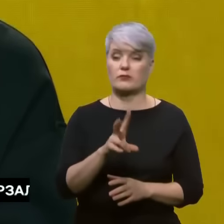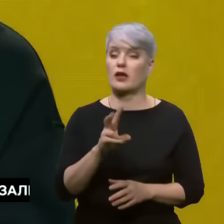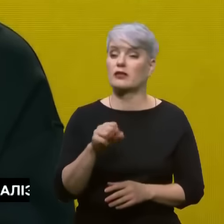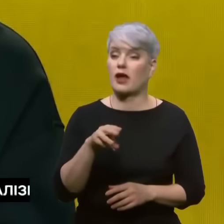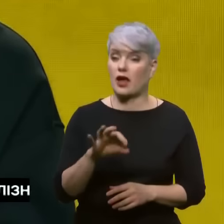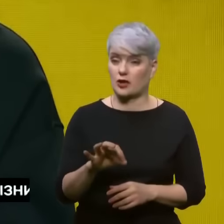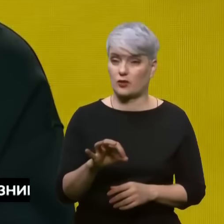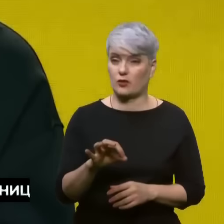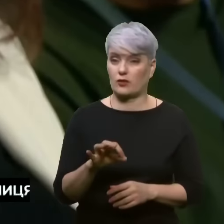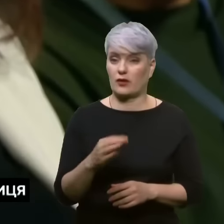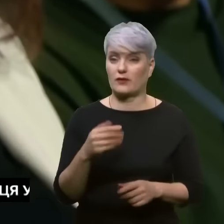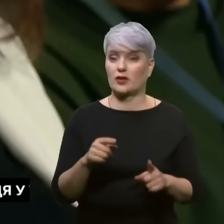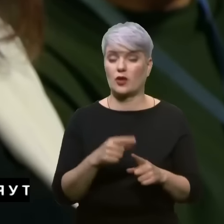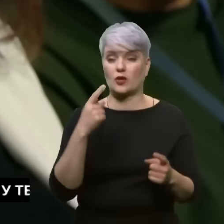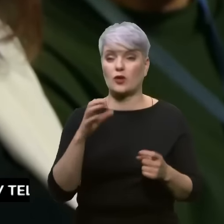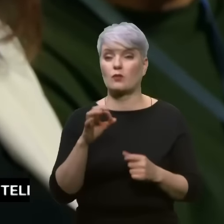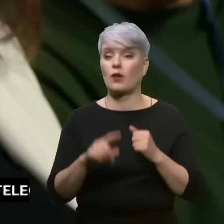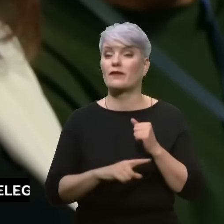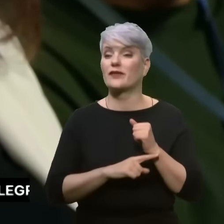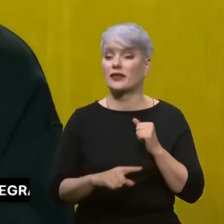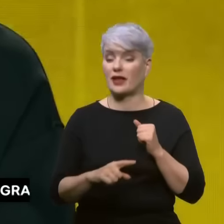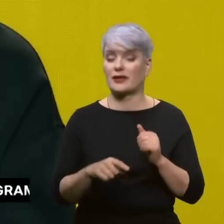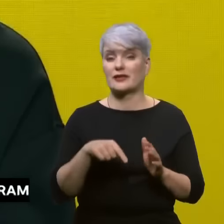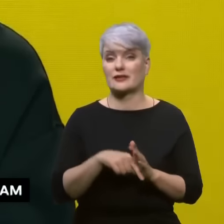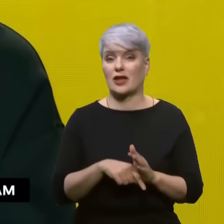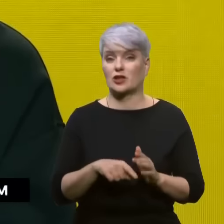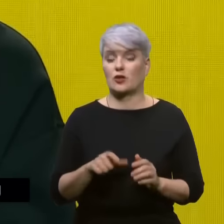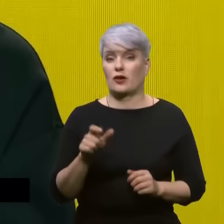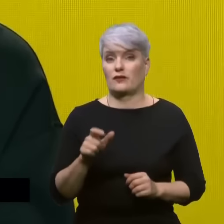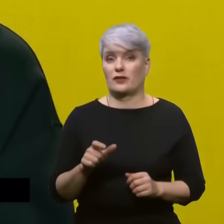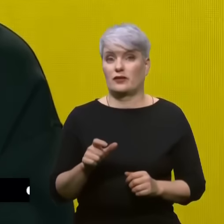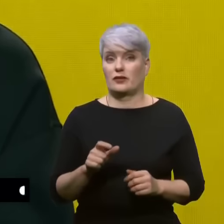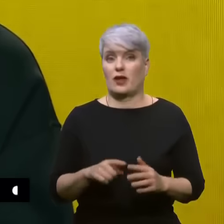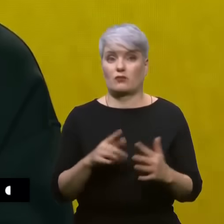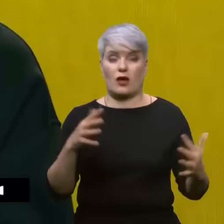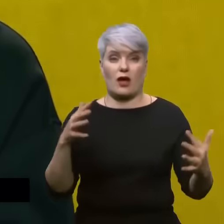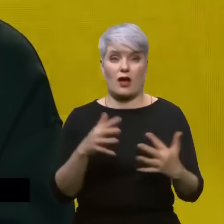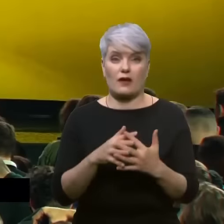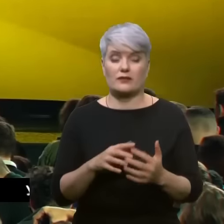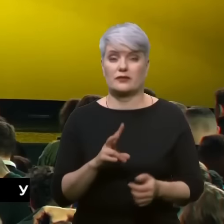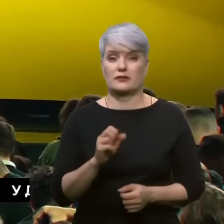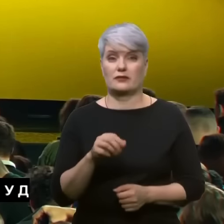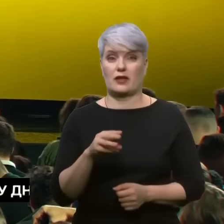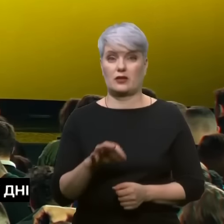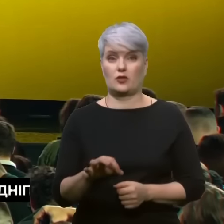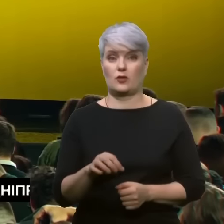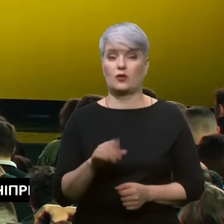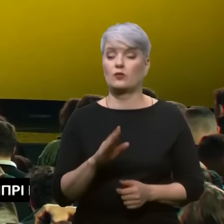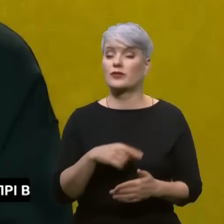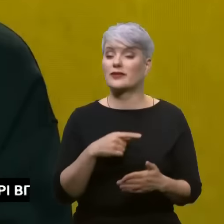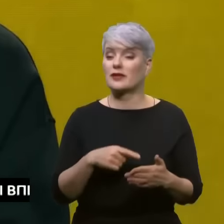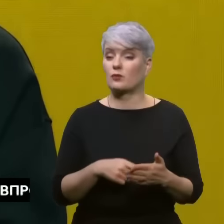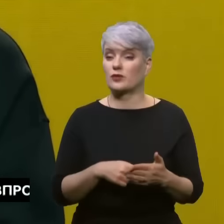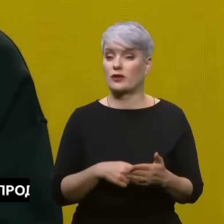то ви ж сигнали також чули про Фінляндію. Ну, це значить, що він війде і почнеться війна з НАТО. І ось тут буде